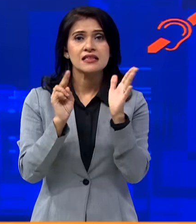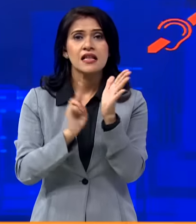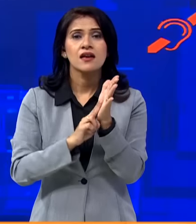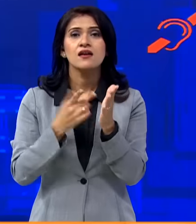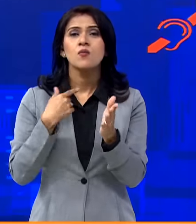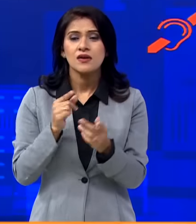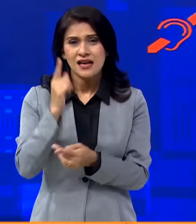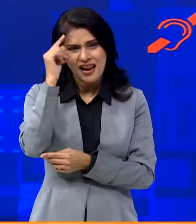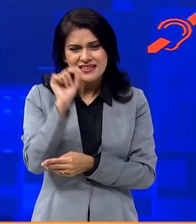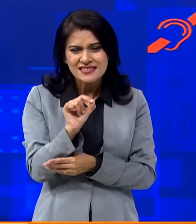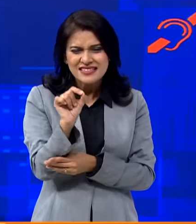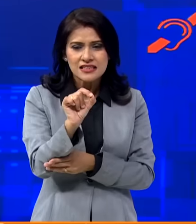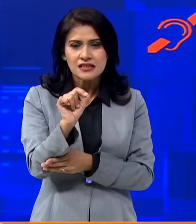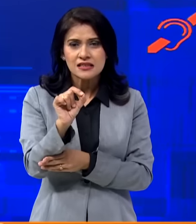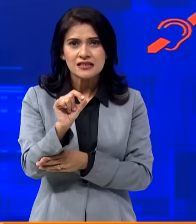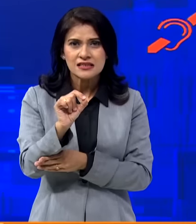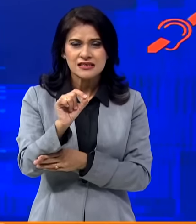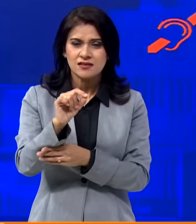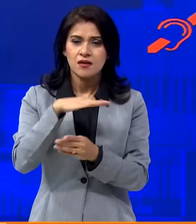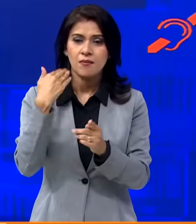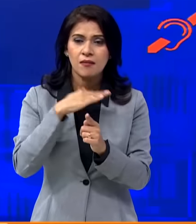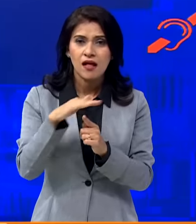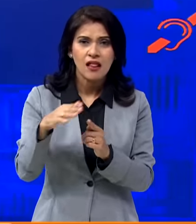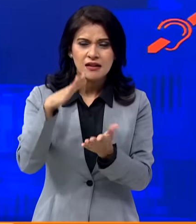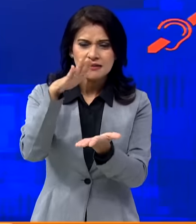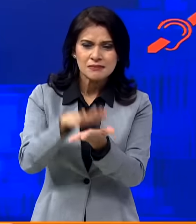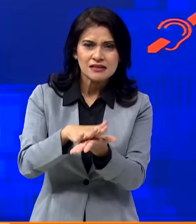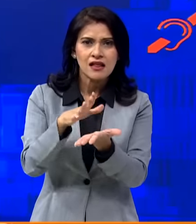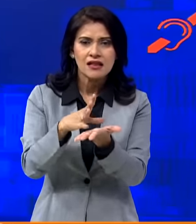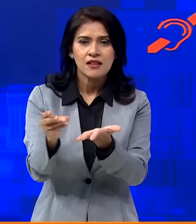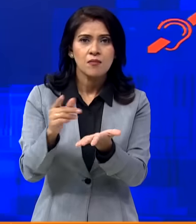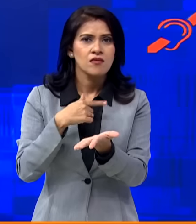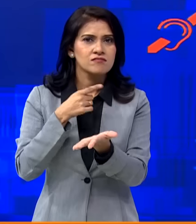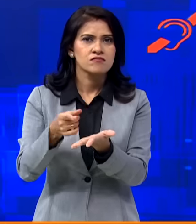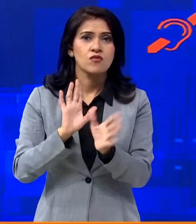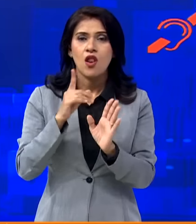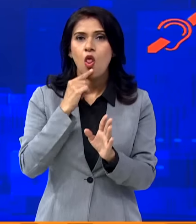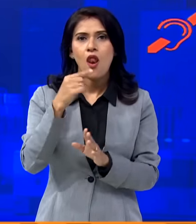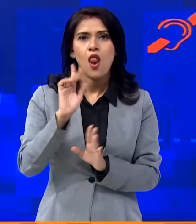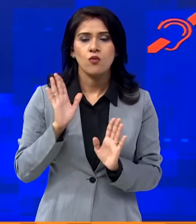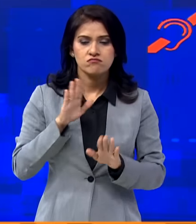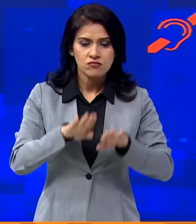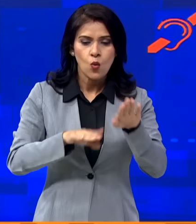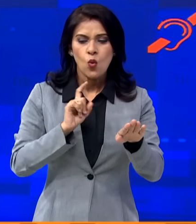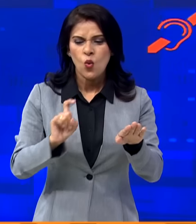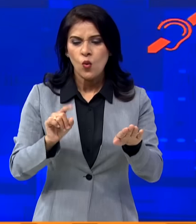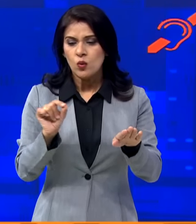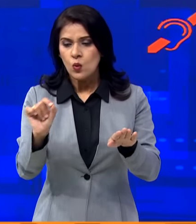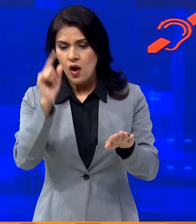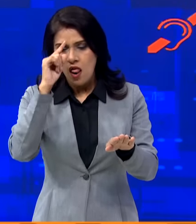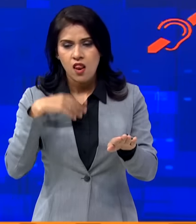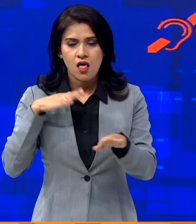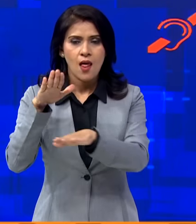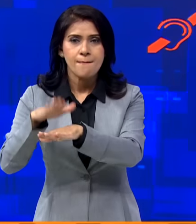चींटी को मारने की भी अनुमति नहीं देता तो जो हमारा धर्म चींटी को मारने की अनुमति नहीं देता तो किसी के घर के चिराग को